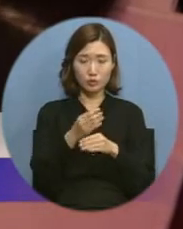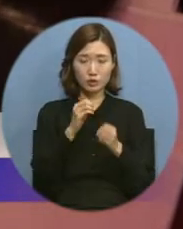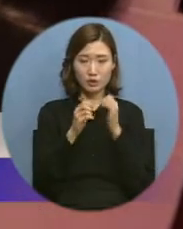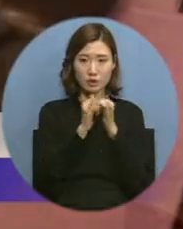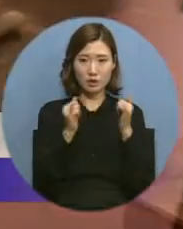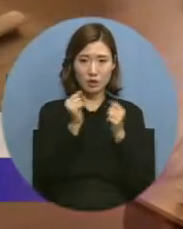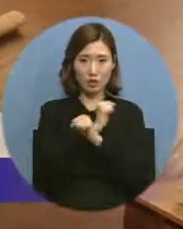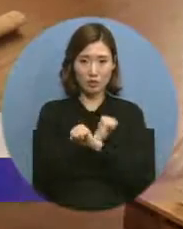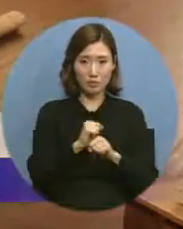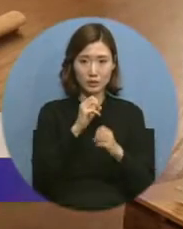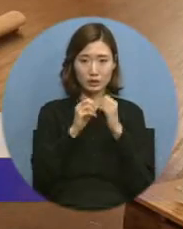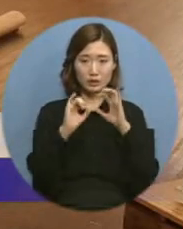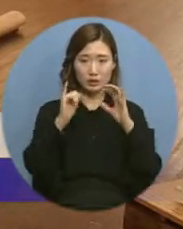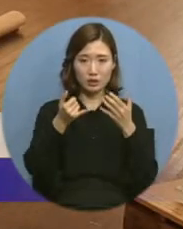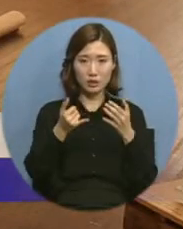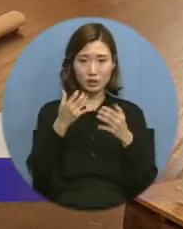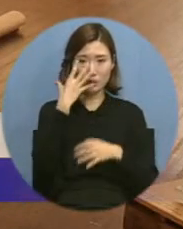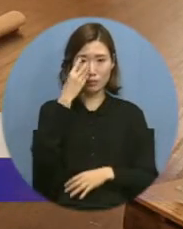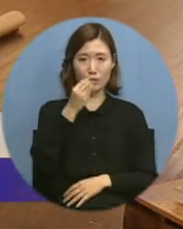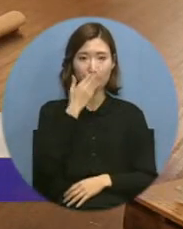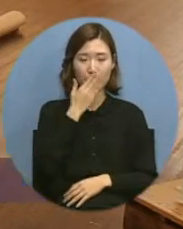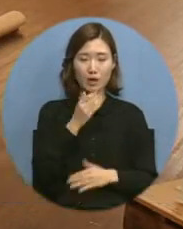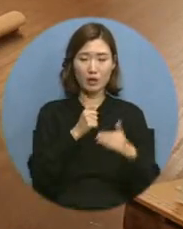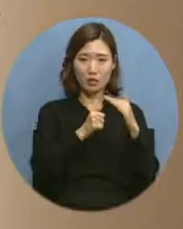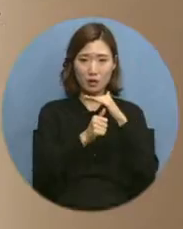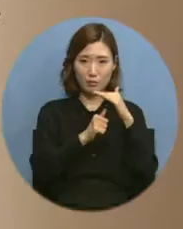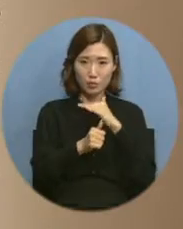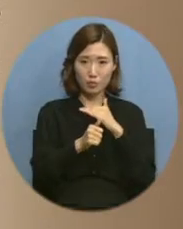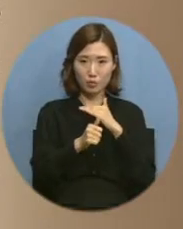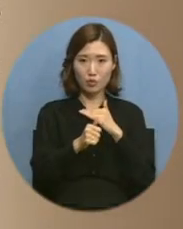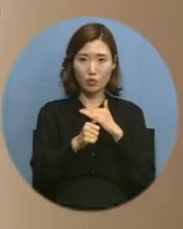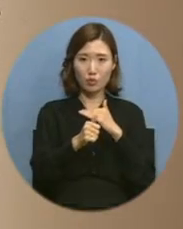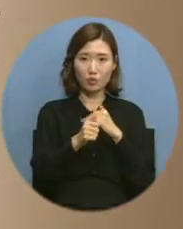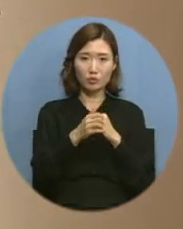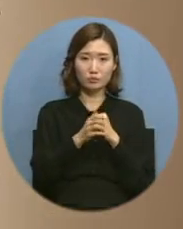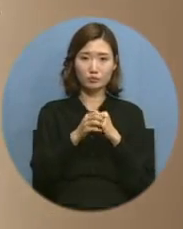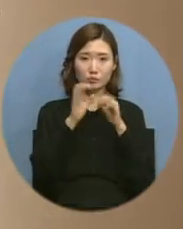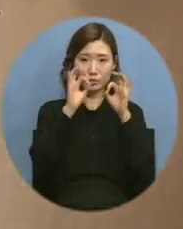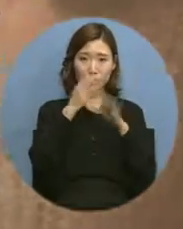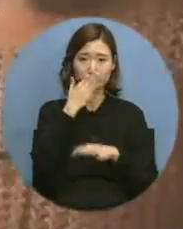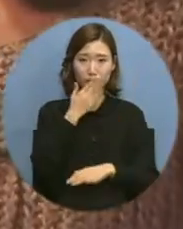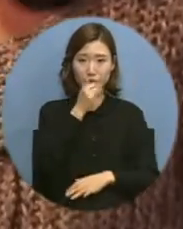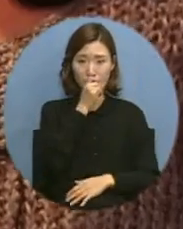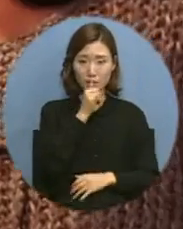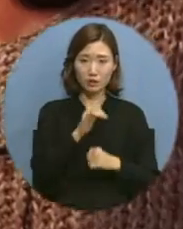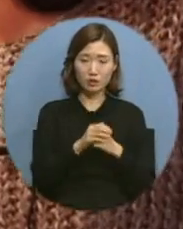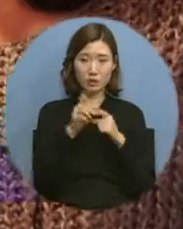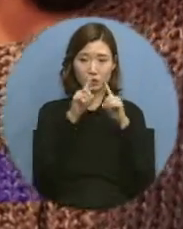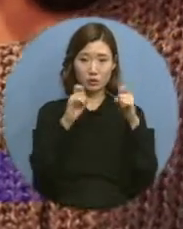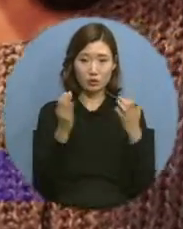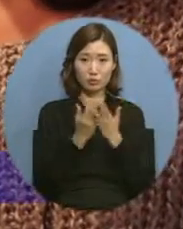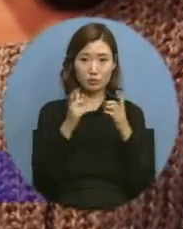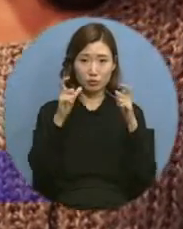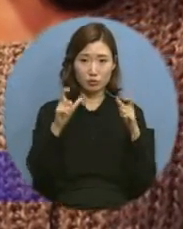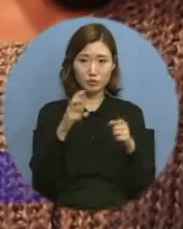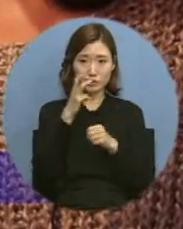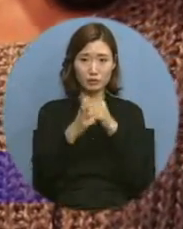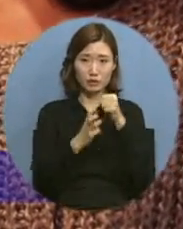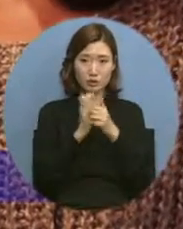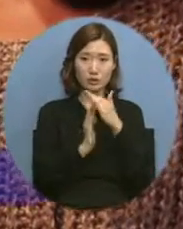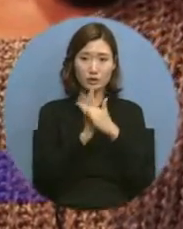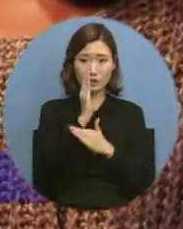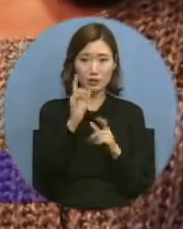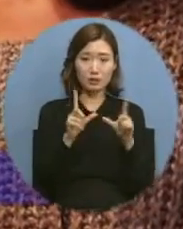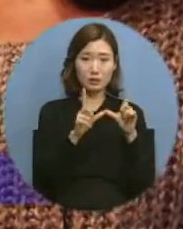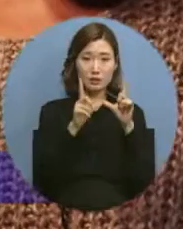시인의 넓은 시세계를 한눈에 볼수 있는 대표작들도 만나볼 수 있습니다. 성북구에 거의 정릉에서 30년 이상을